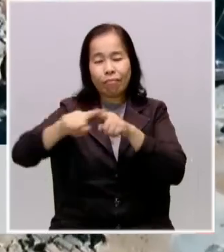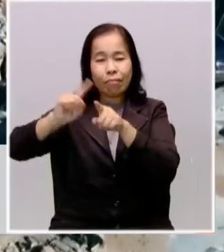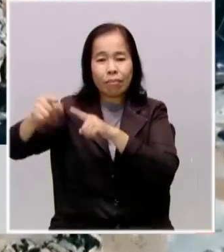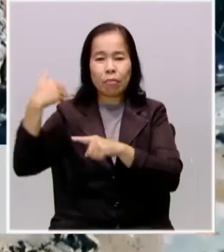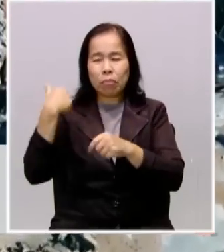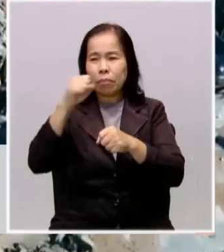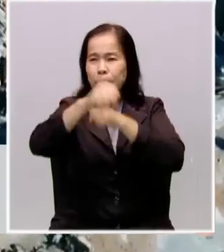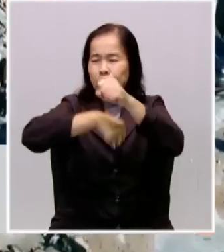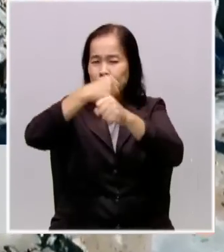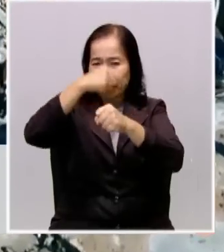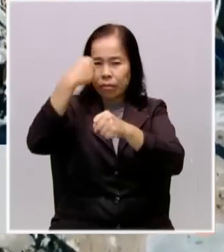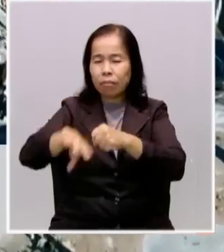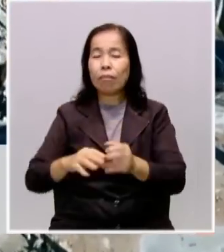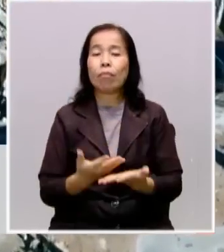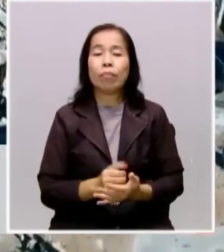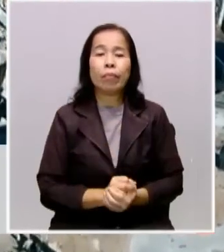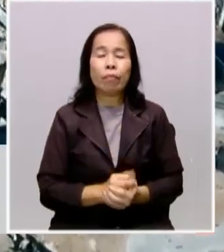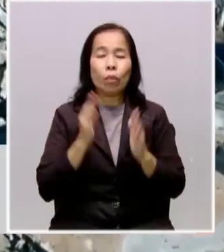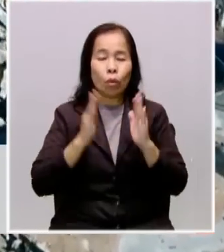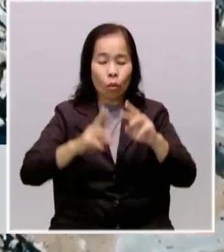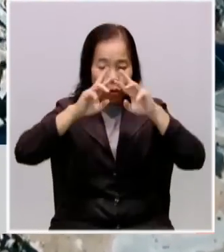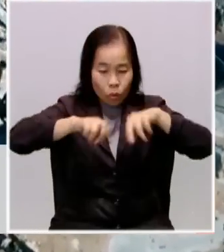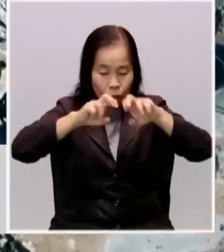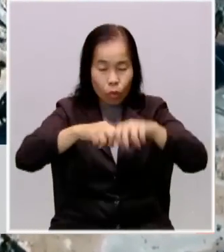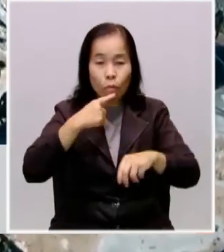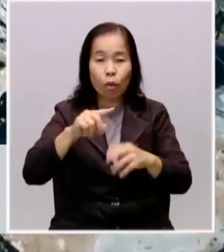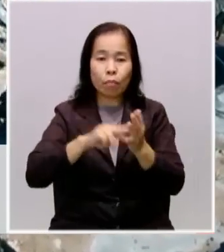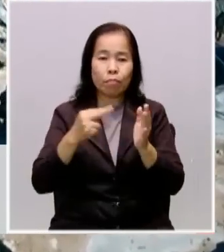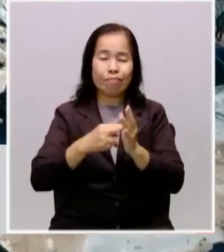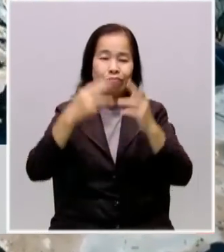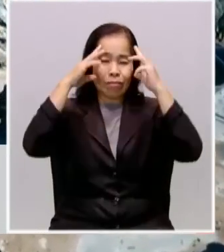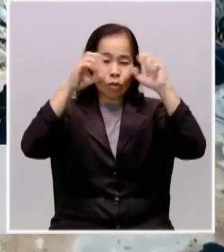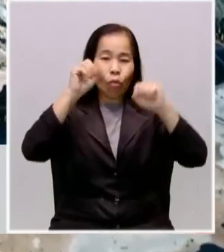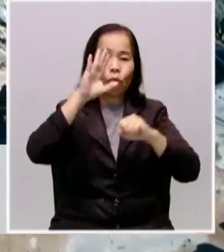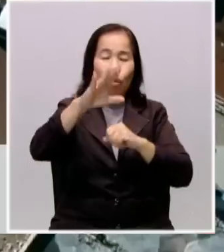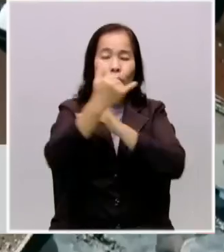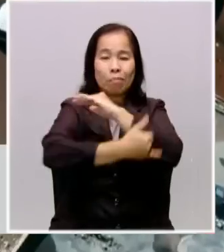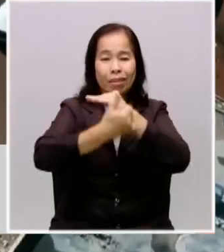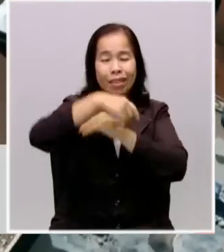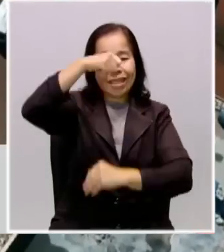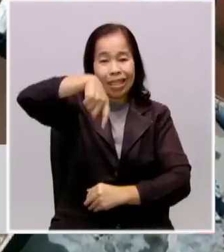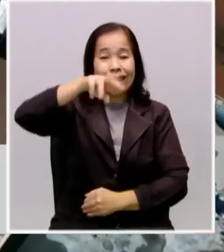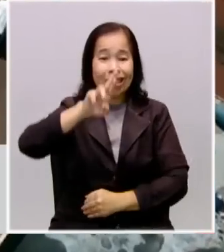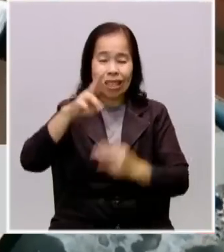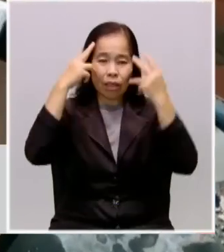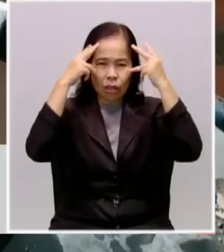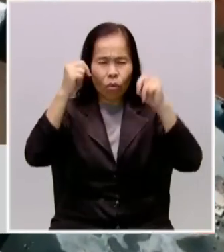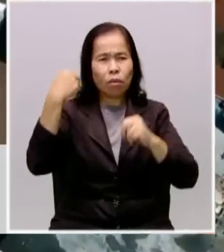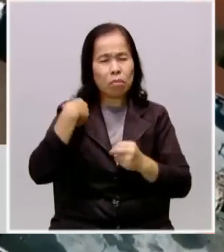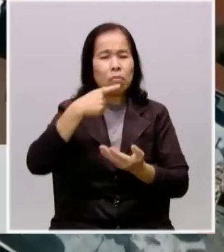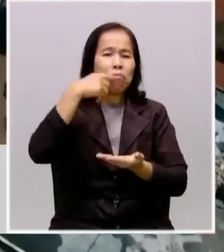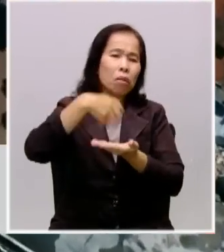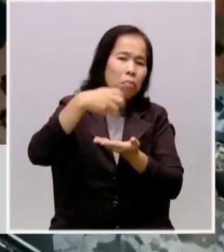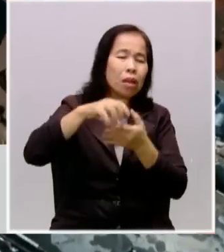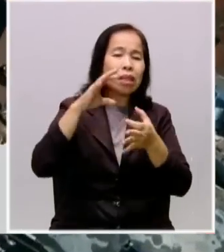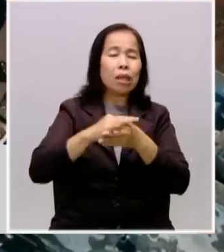ศวรรษแล้วขณะที่นักวิเคราะห์มองว่าประธานาธิบดีบาชาร์อัลอาซาดของซีเรียดูเหมือนจะแสวงหาผลประโยชน์ทาง